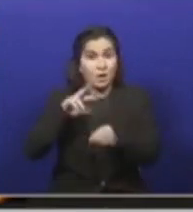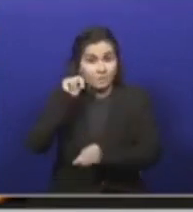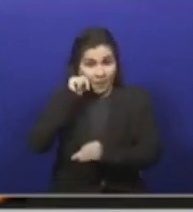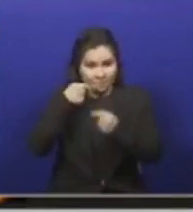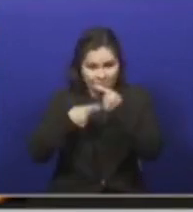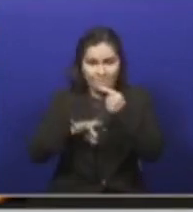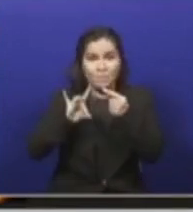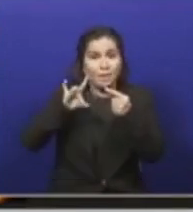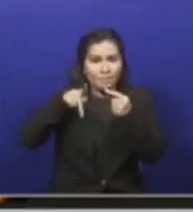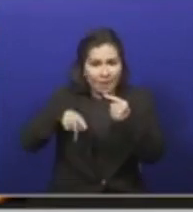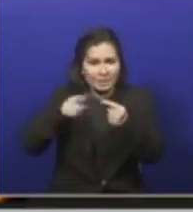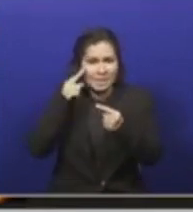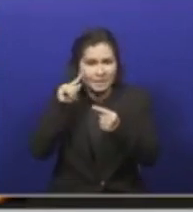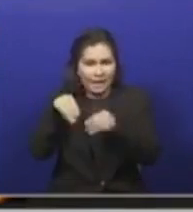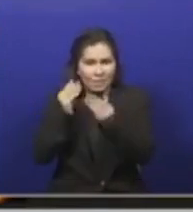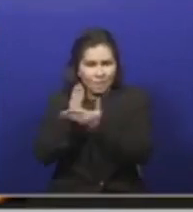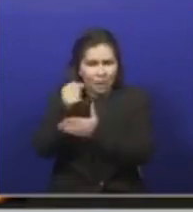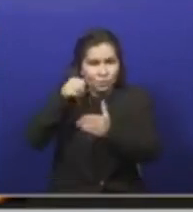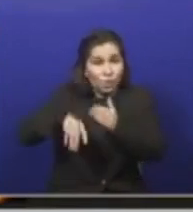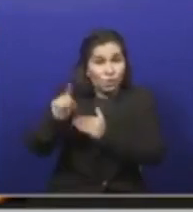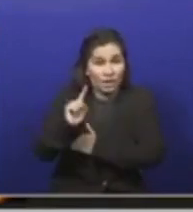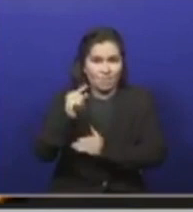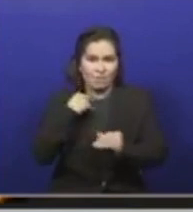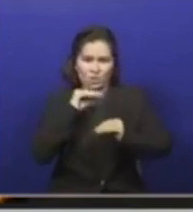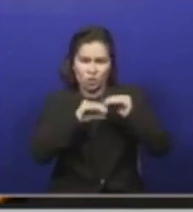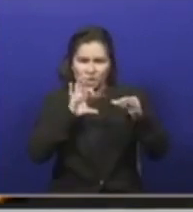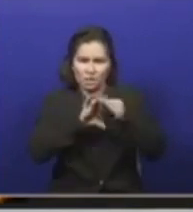การท่านจะเลือกให้ใครสมหวังมีโครงการเกี่ยวกับถนน